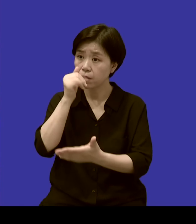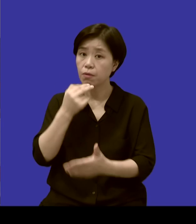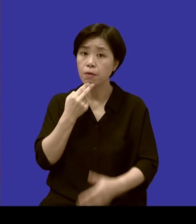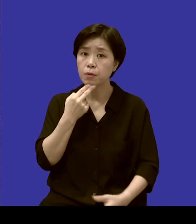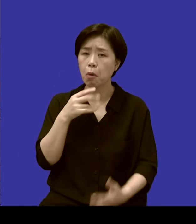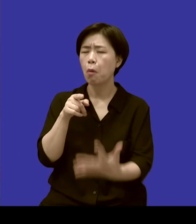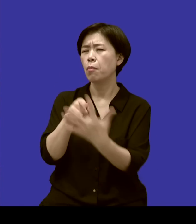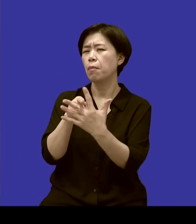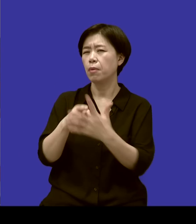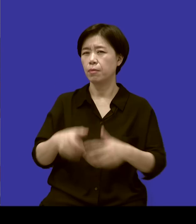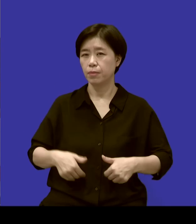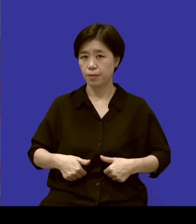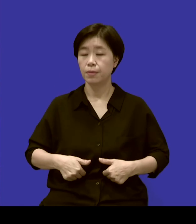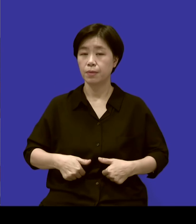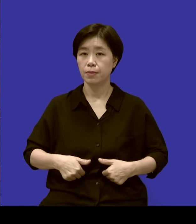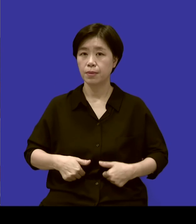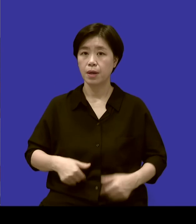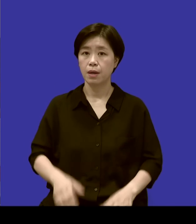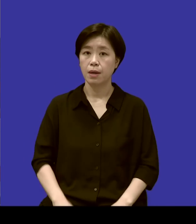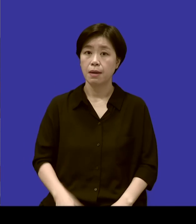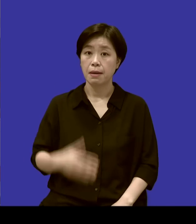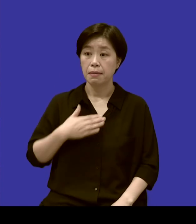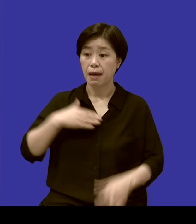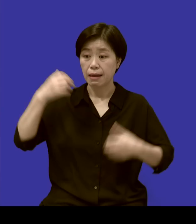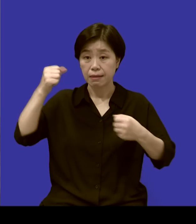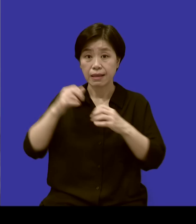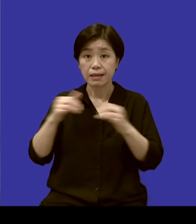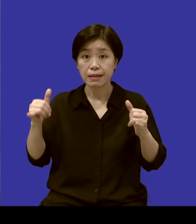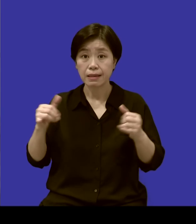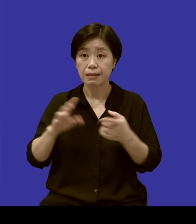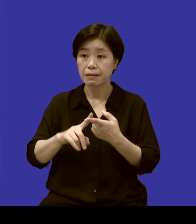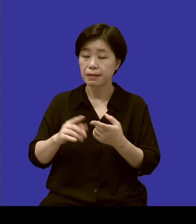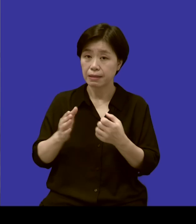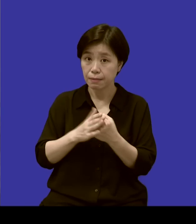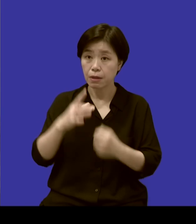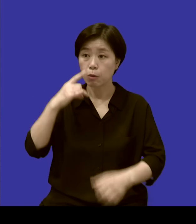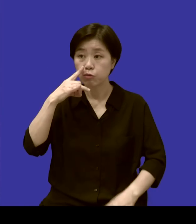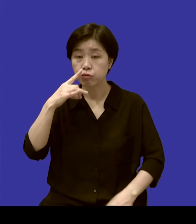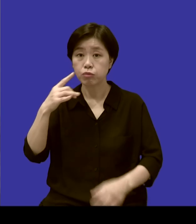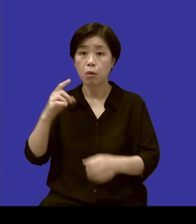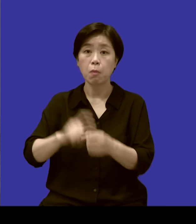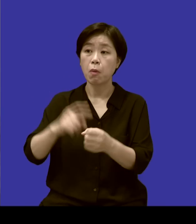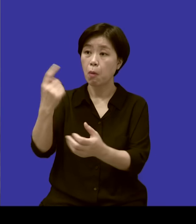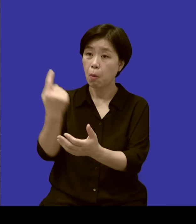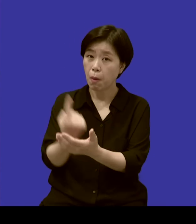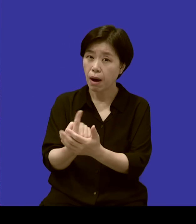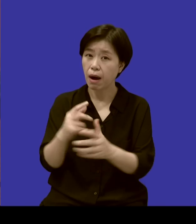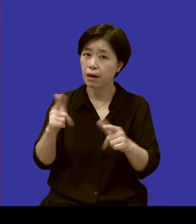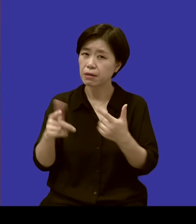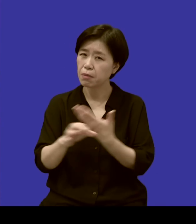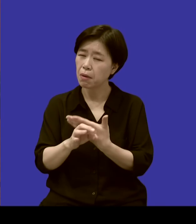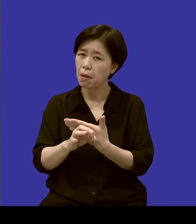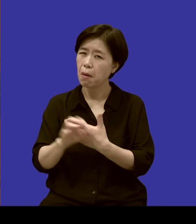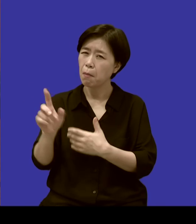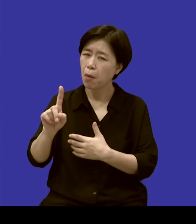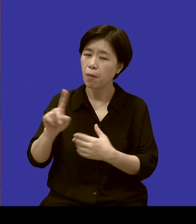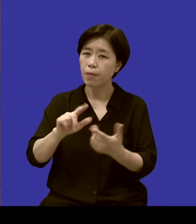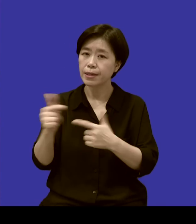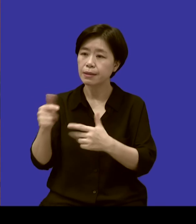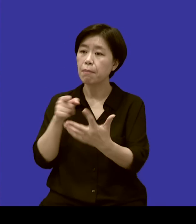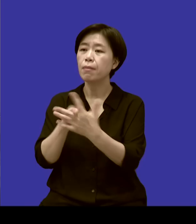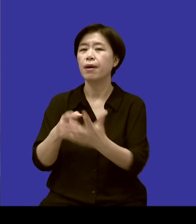정말 절박한지 아니면 날 떠보는 건지 예. 아니면은 연예인이 한다고 그러니까 그래 만나려고. 호기심인지 예, 예. 알아야 되잖아요. 네.